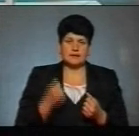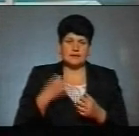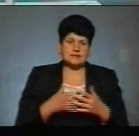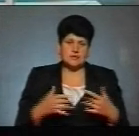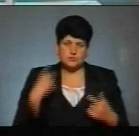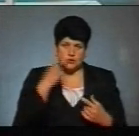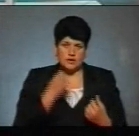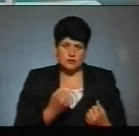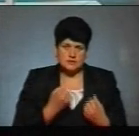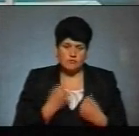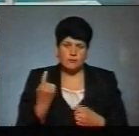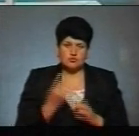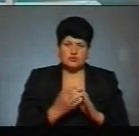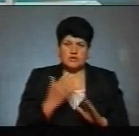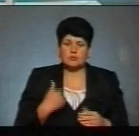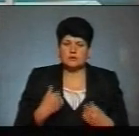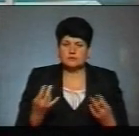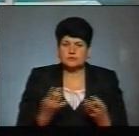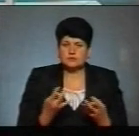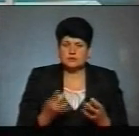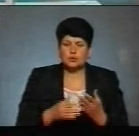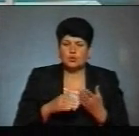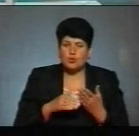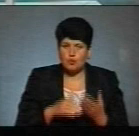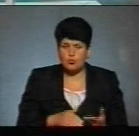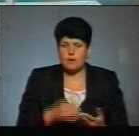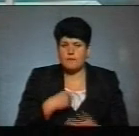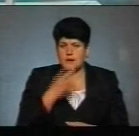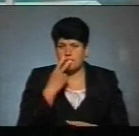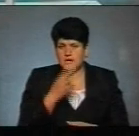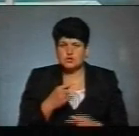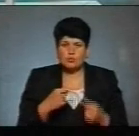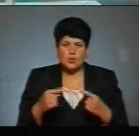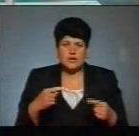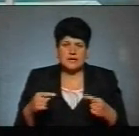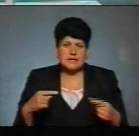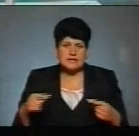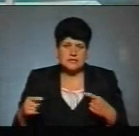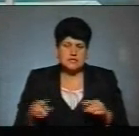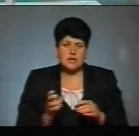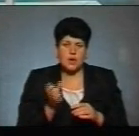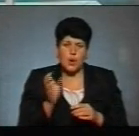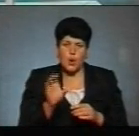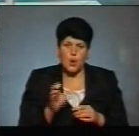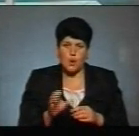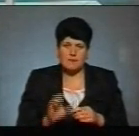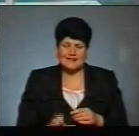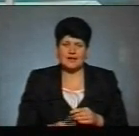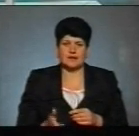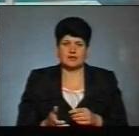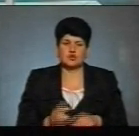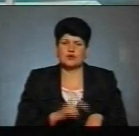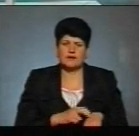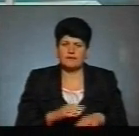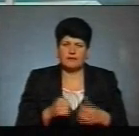захисту. Ну, перш за все, нам необхідна допомога. Ми бачимо десь такі різні, скажімо так, коментарі в сторону лікарів, що там не